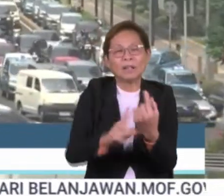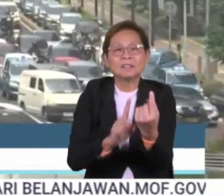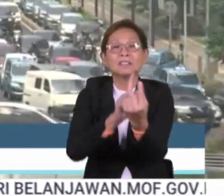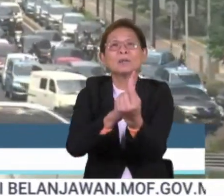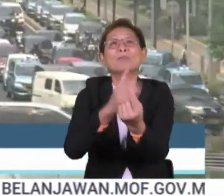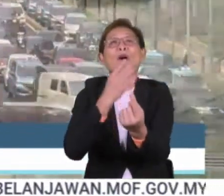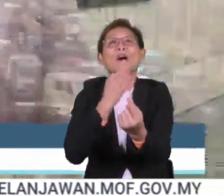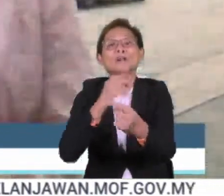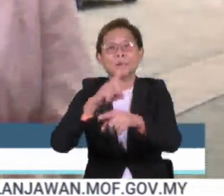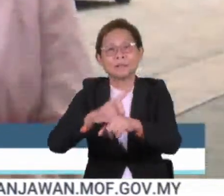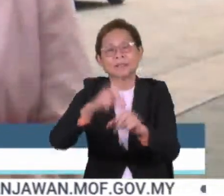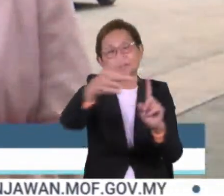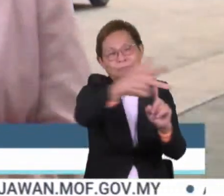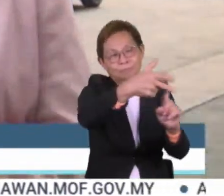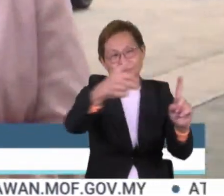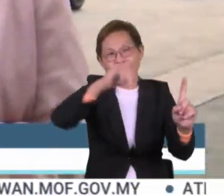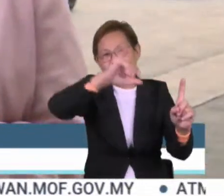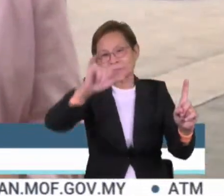Jakarta.